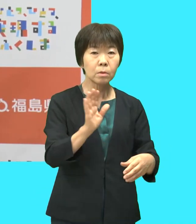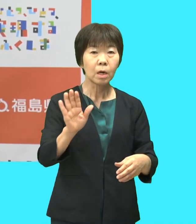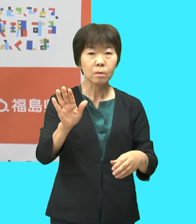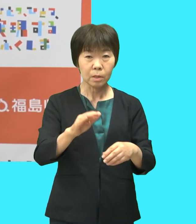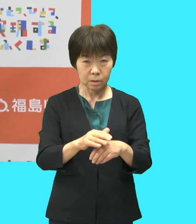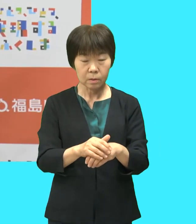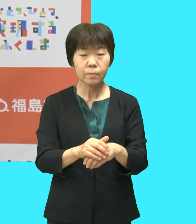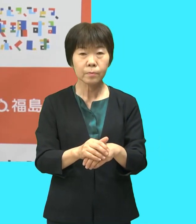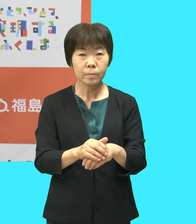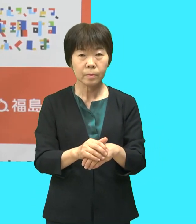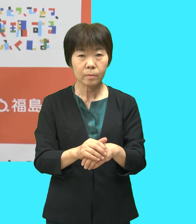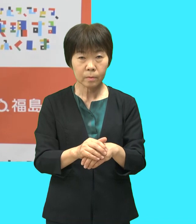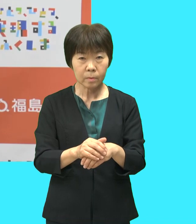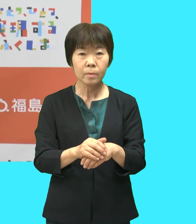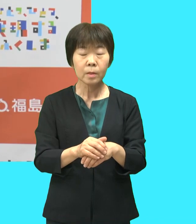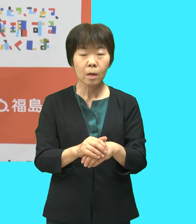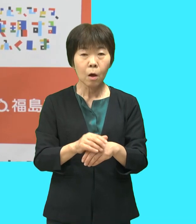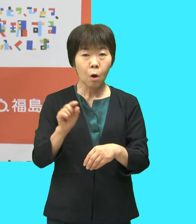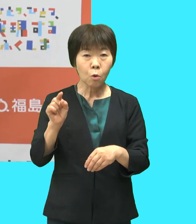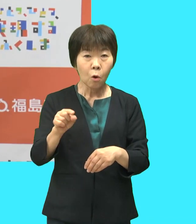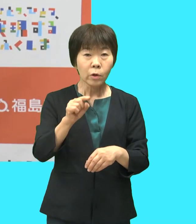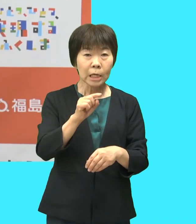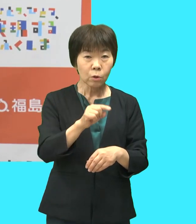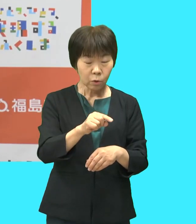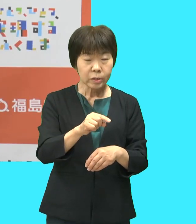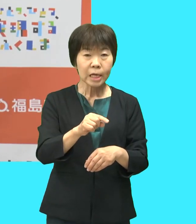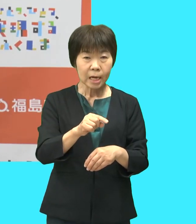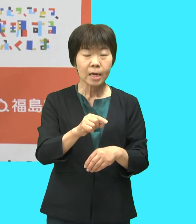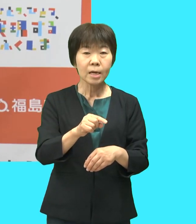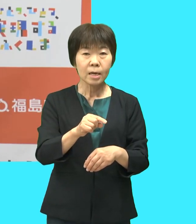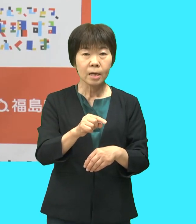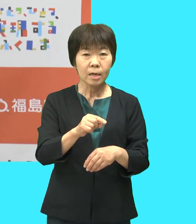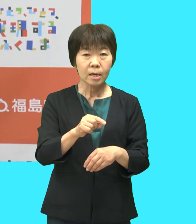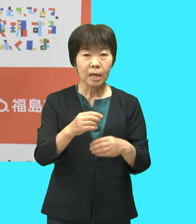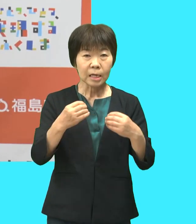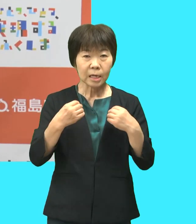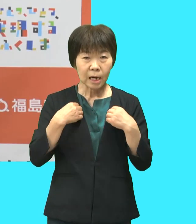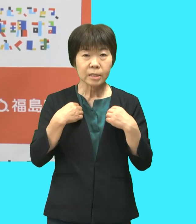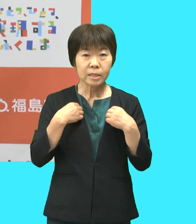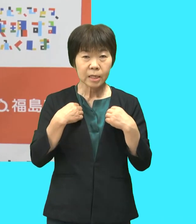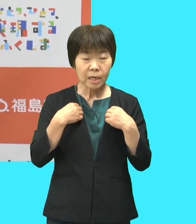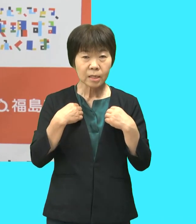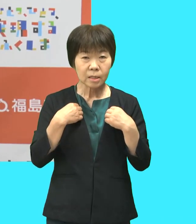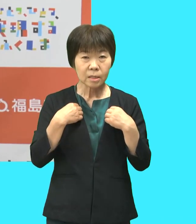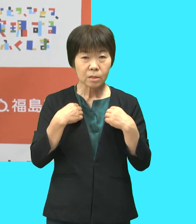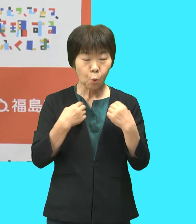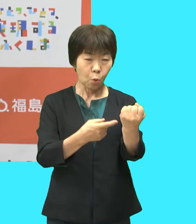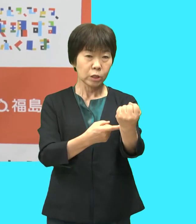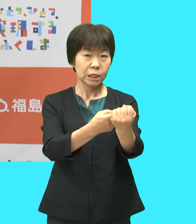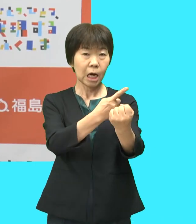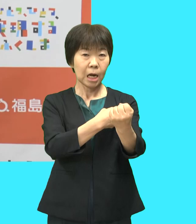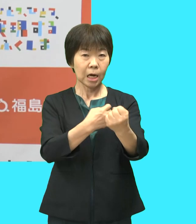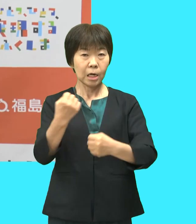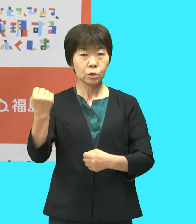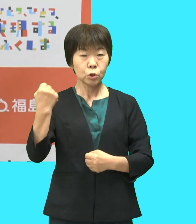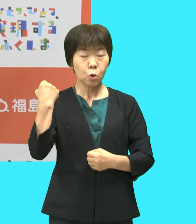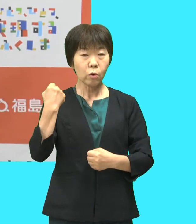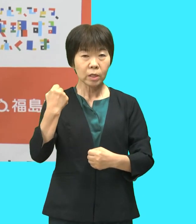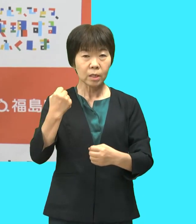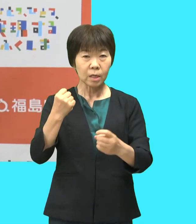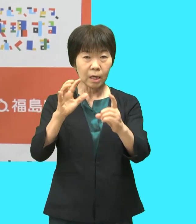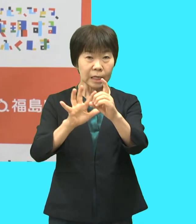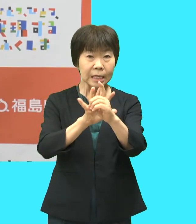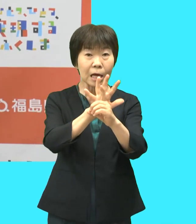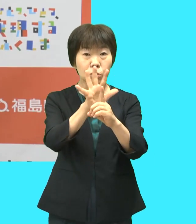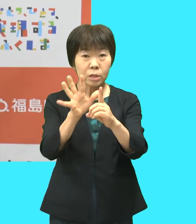。したがってこういったところで、要は感染する力が強い変異種において